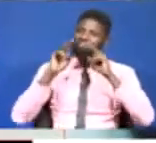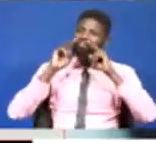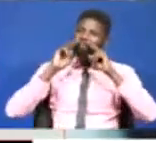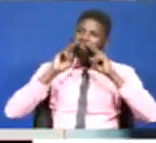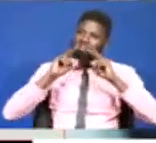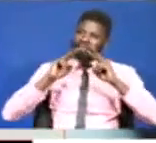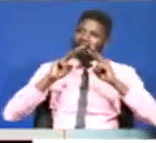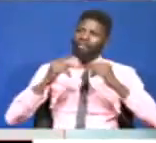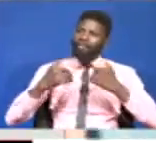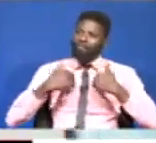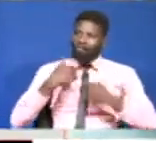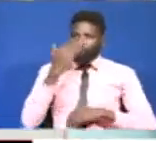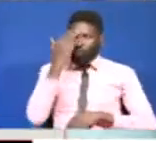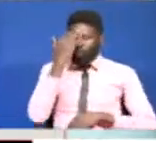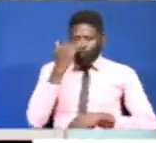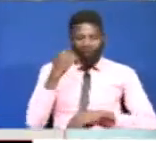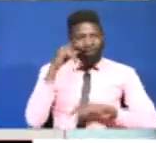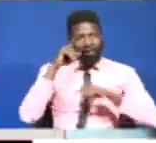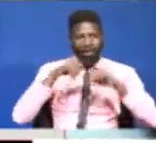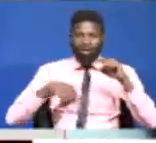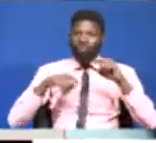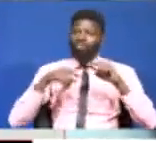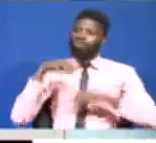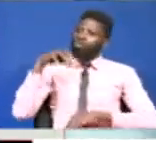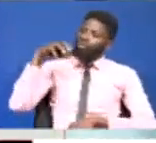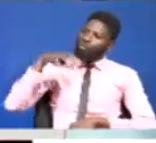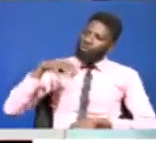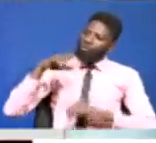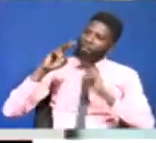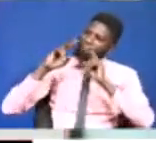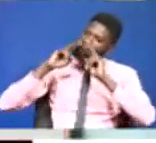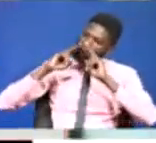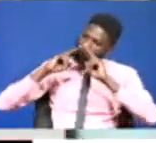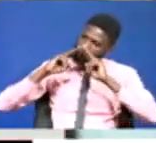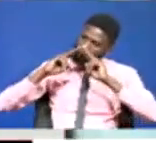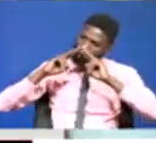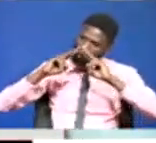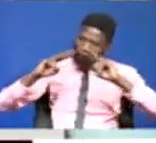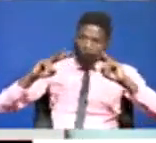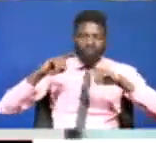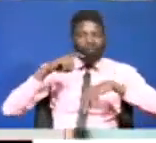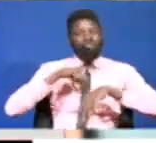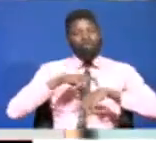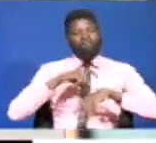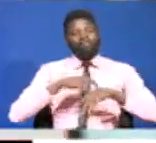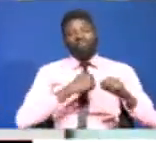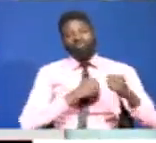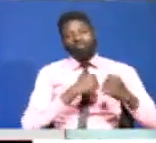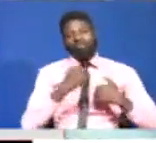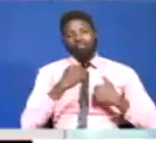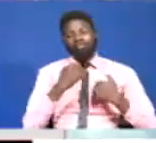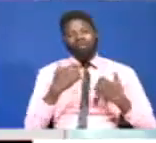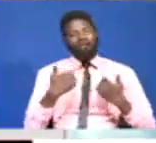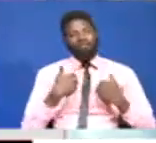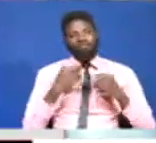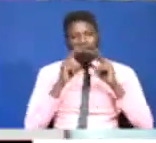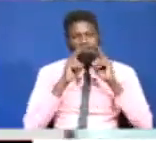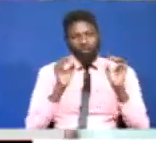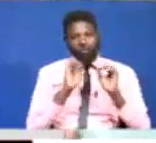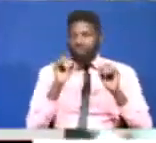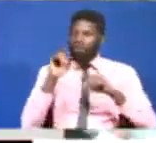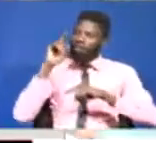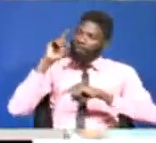kwa sababu huwezi kuwa na amani Kongo kama kuna kumekosa usalama Rwanda. Huwezi kuwa na amani